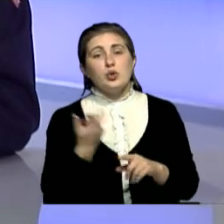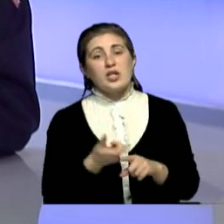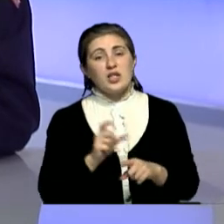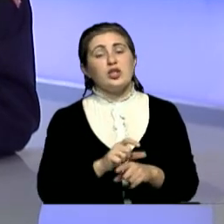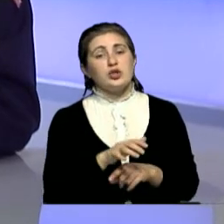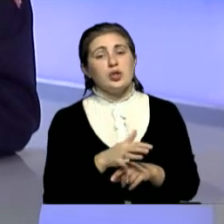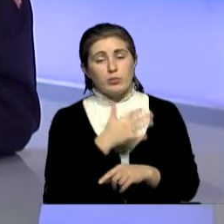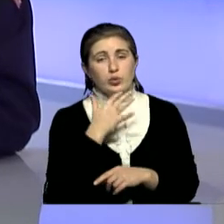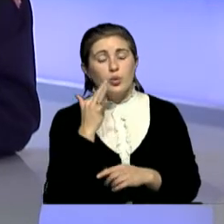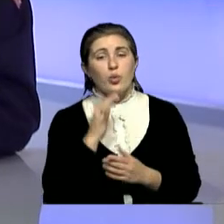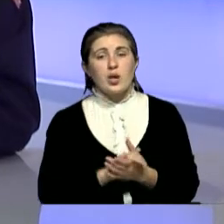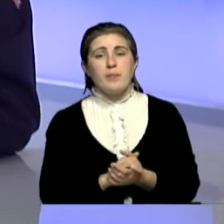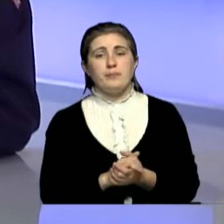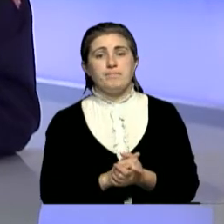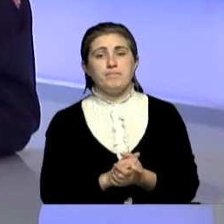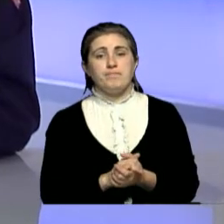много,